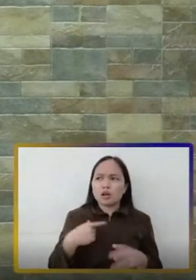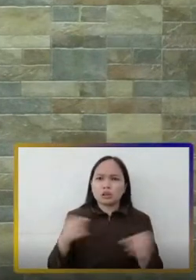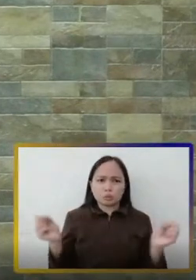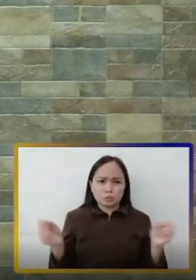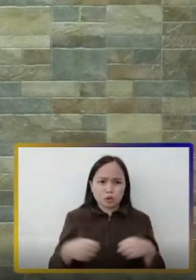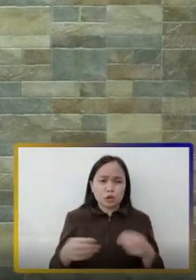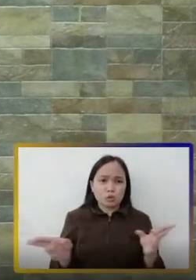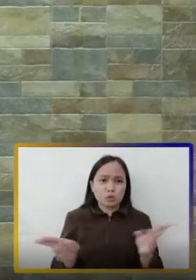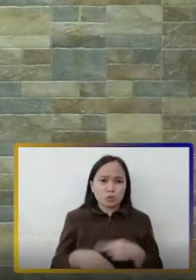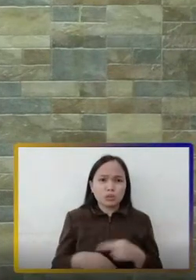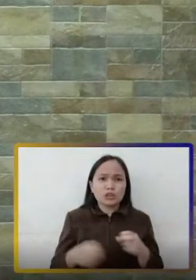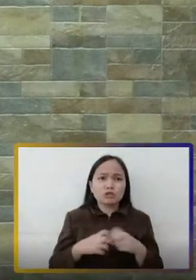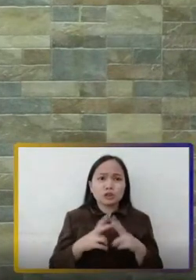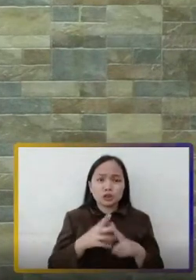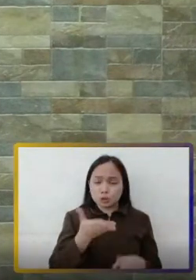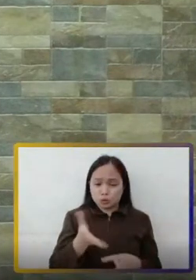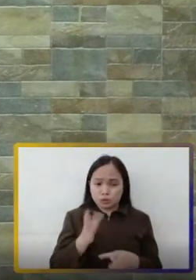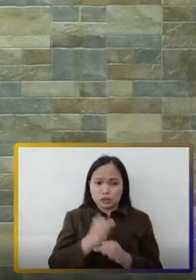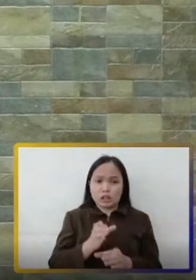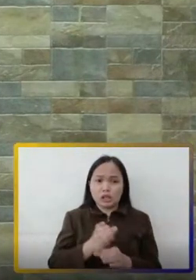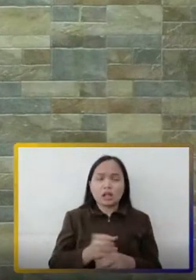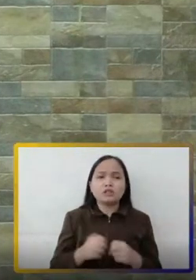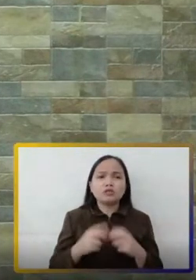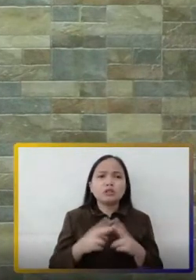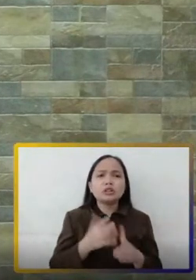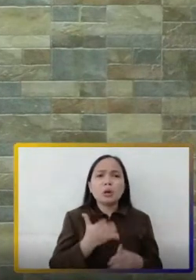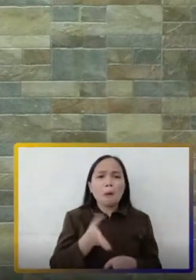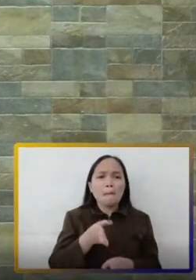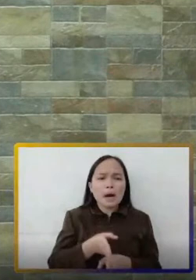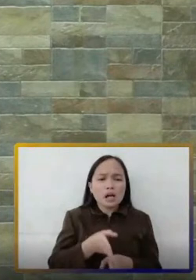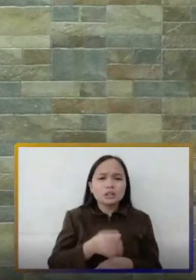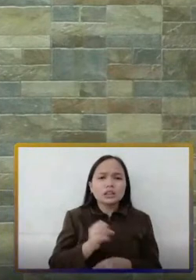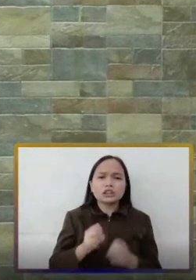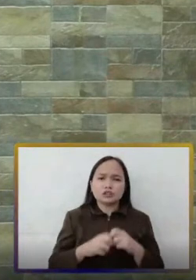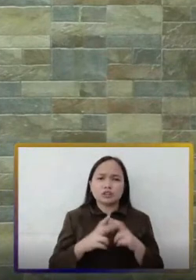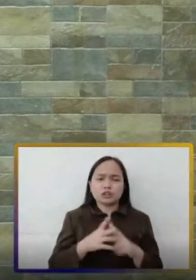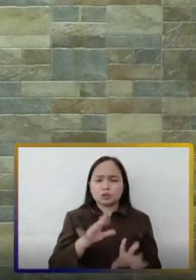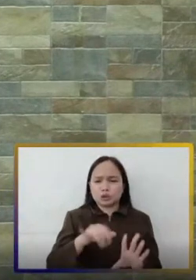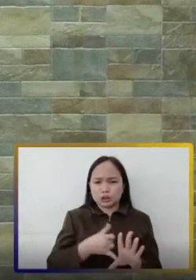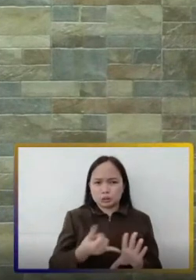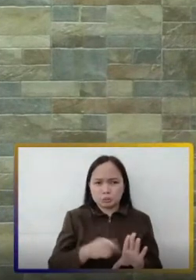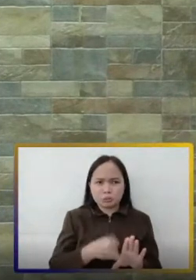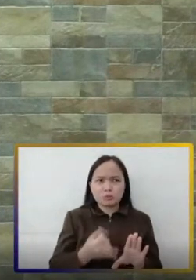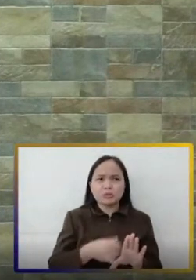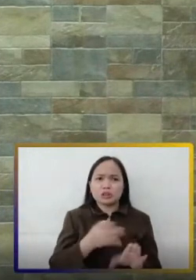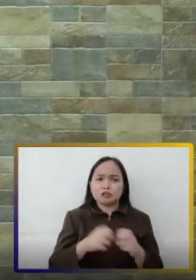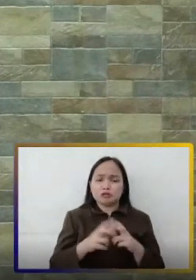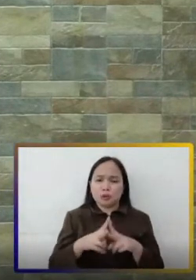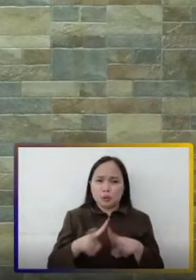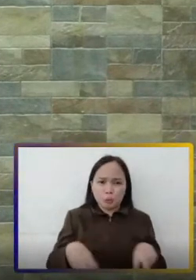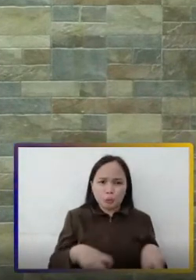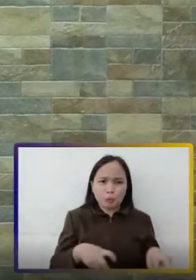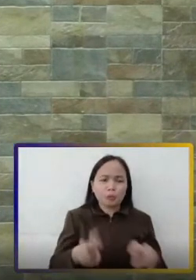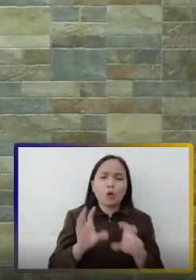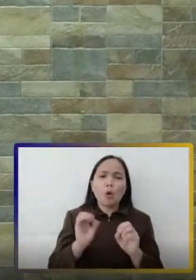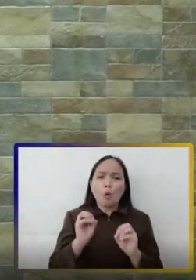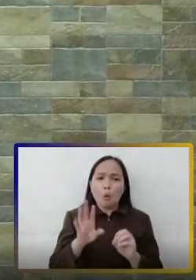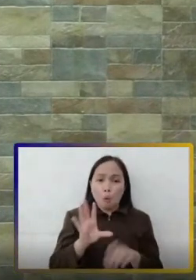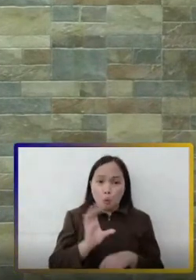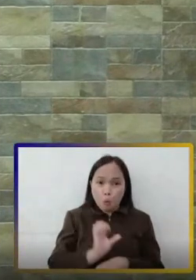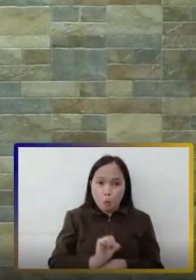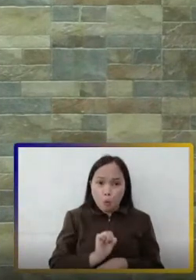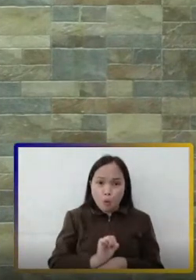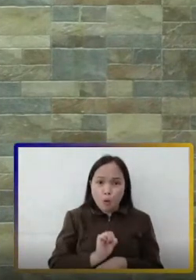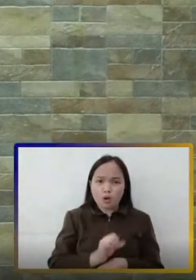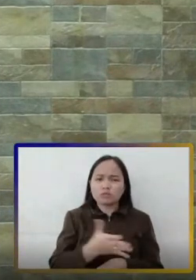ka, kahit nasa sakyan ka, kahit nasa bus ka, kahit nasa jeepney ka, kahit nasa biyahe ka, kahit nasa trabaho ka,